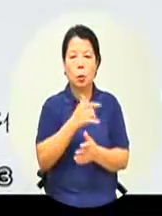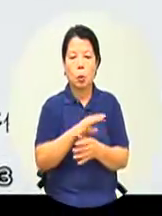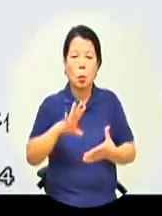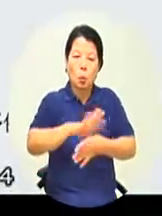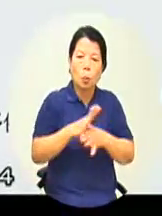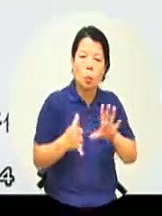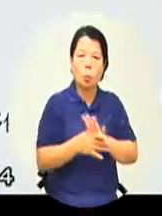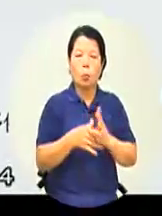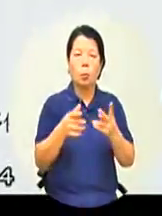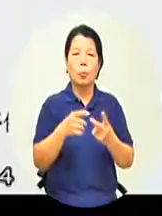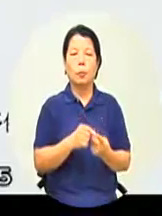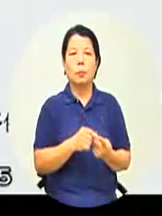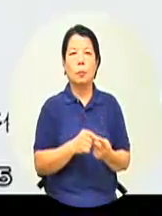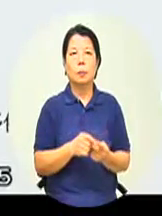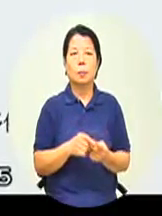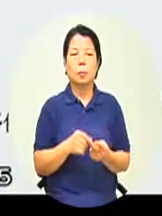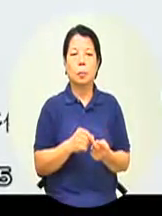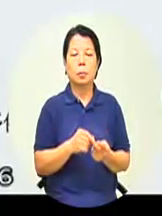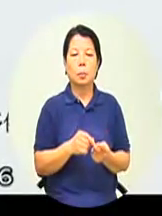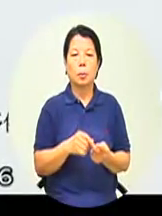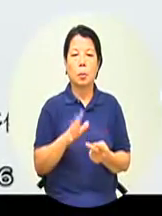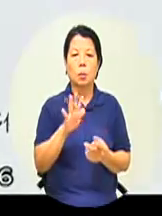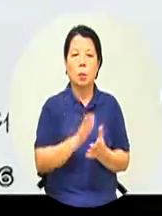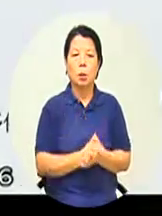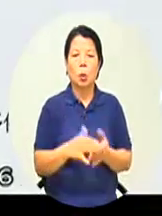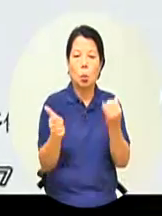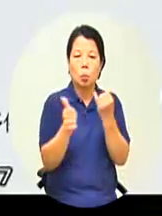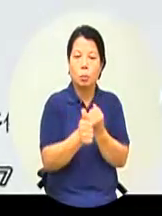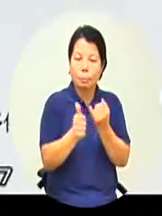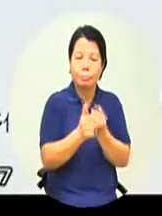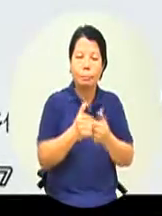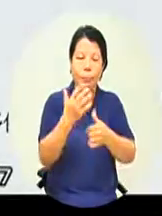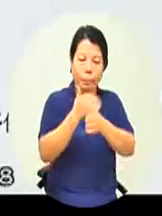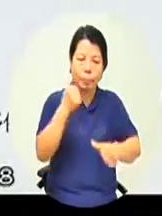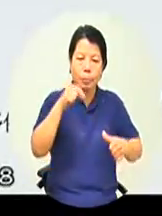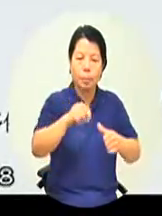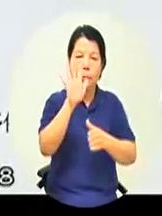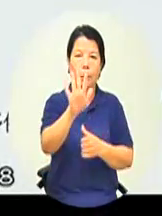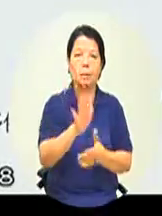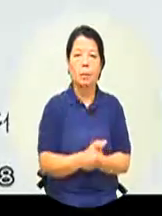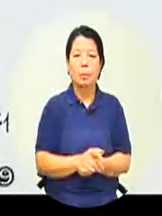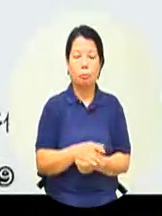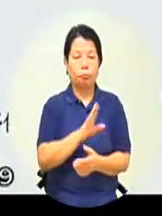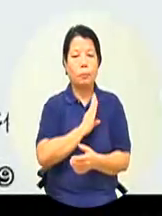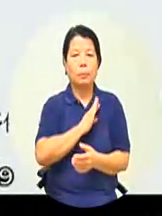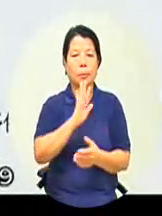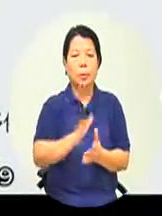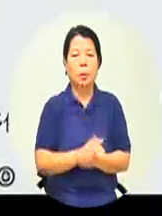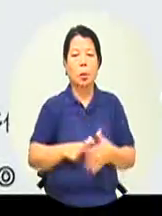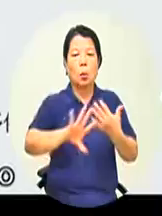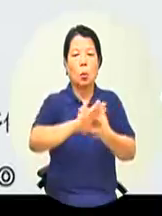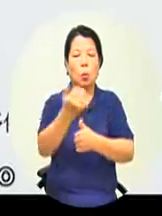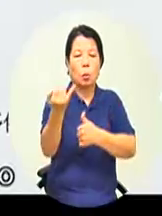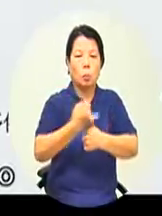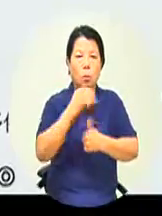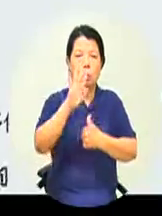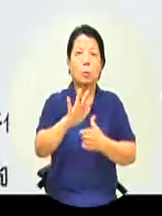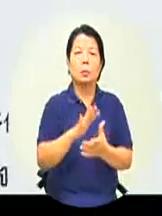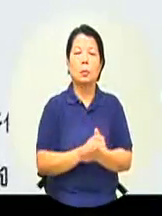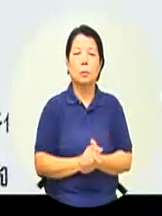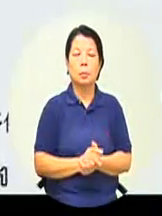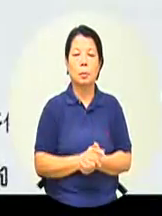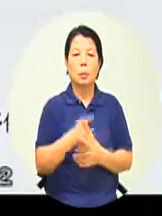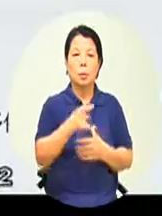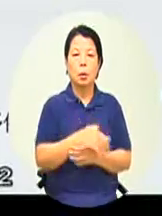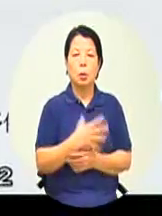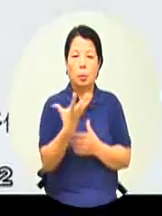跟甚至有第二代的这样一个情形产生。那当然有一部分是外配，外配是占